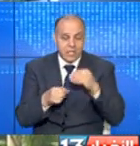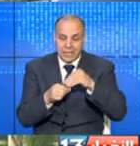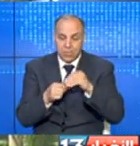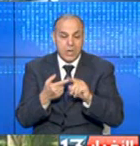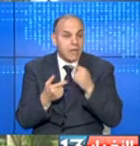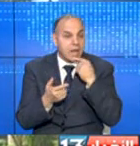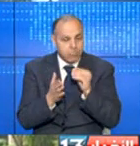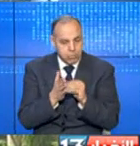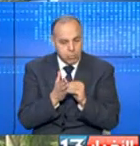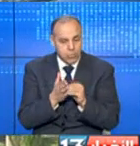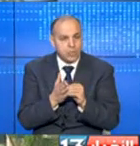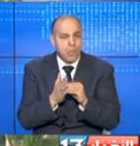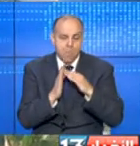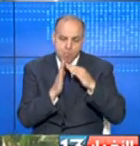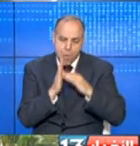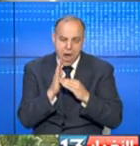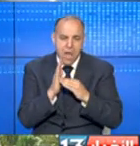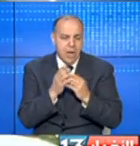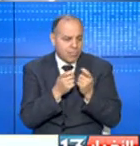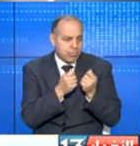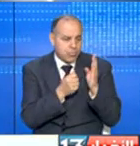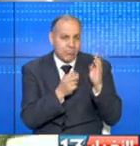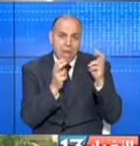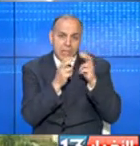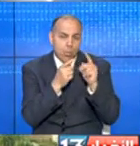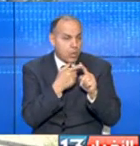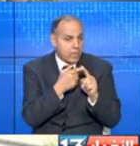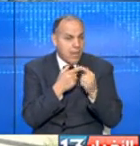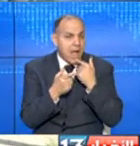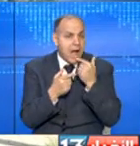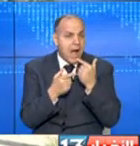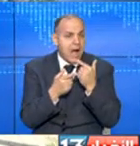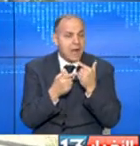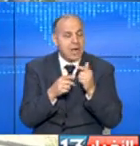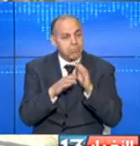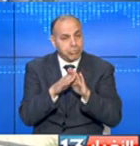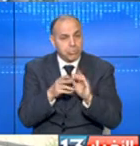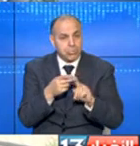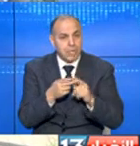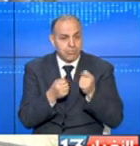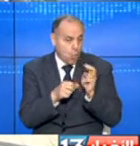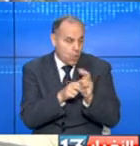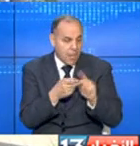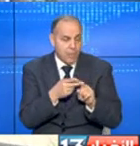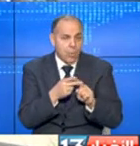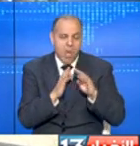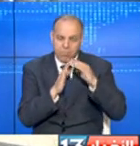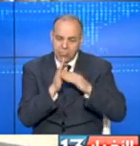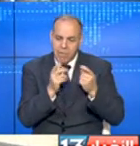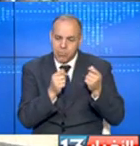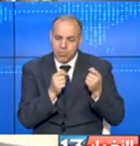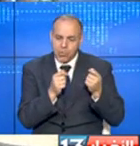اضافه الى تقلص ميزان الطاقه على انخفاض الطلب على هذه المواد وتراجع اسعارها